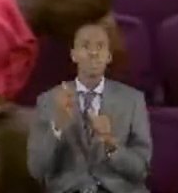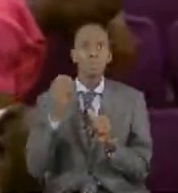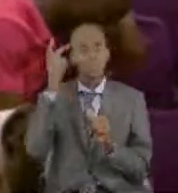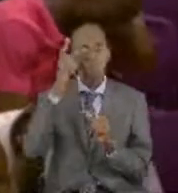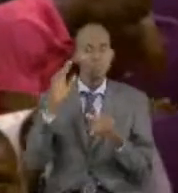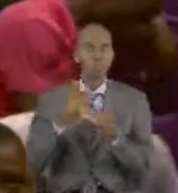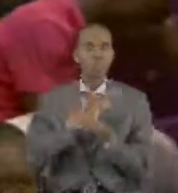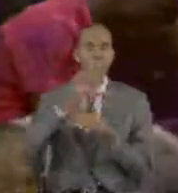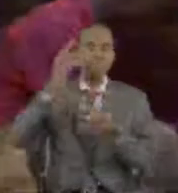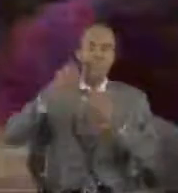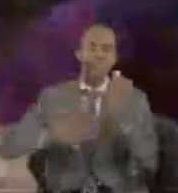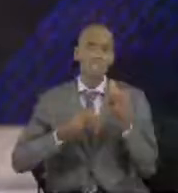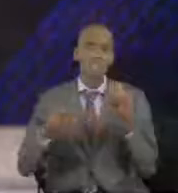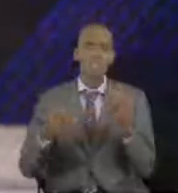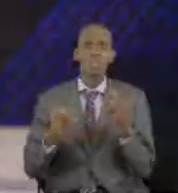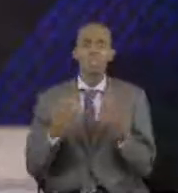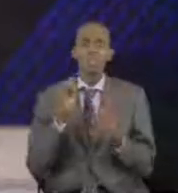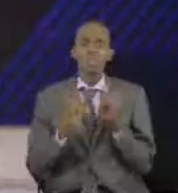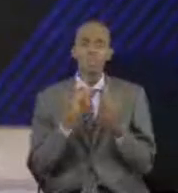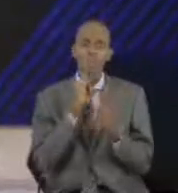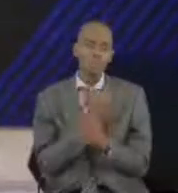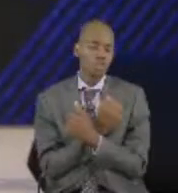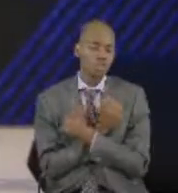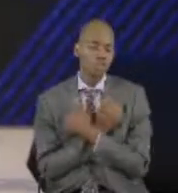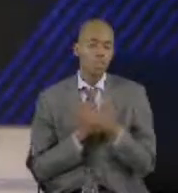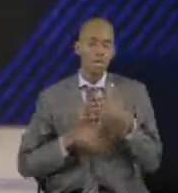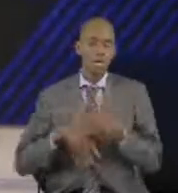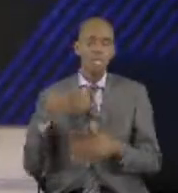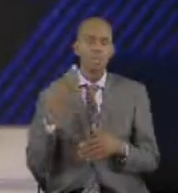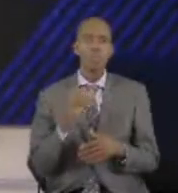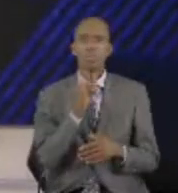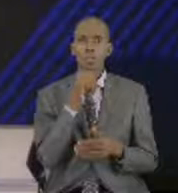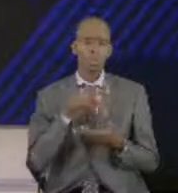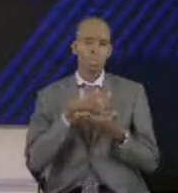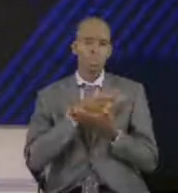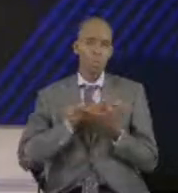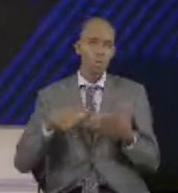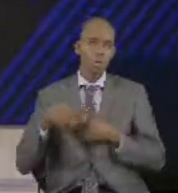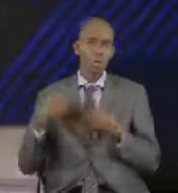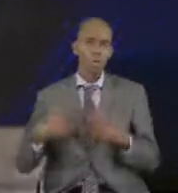du commandement, c'est une charité venant d'un cœur pur,